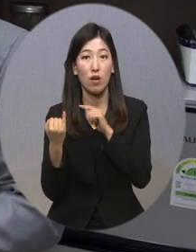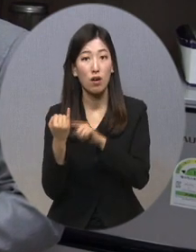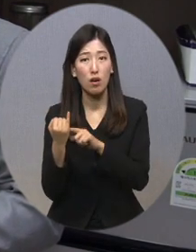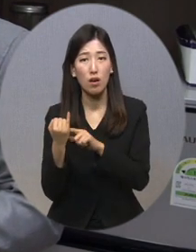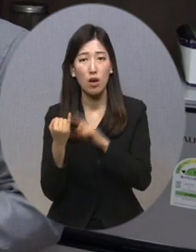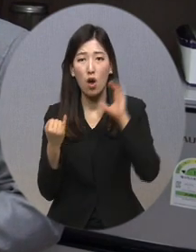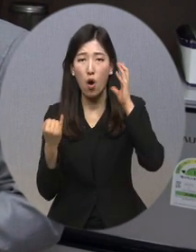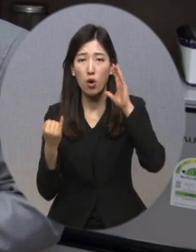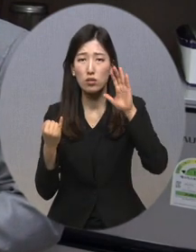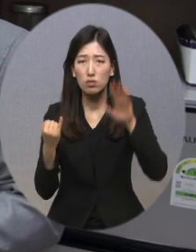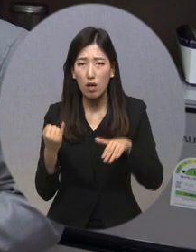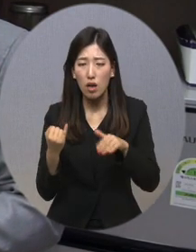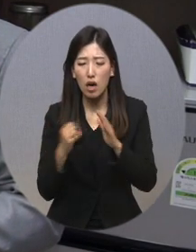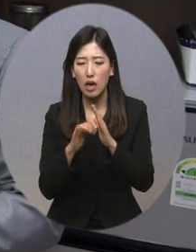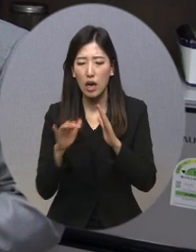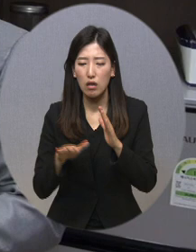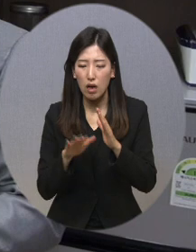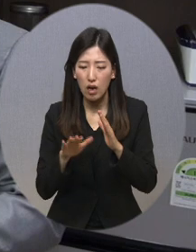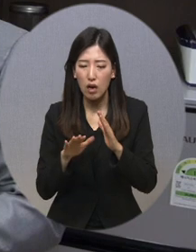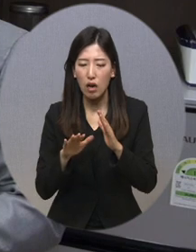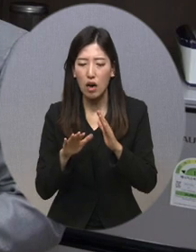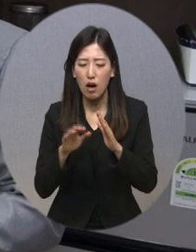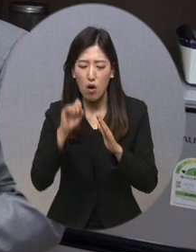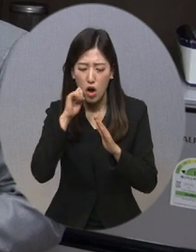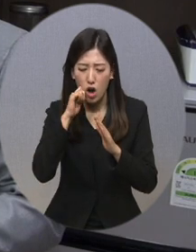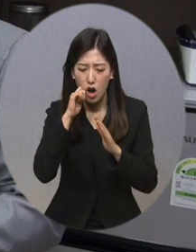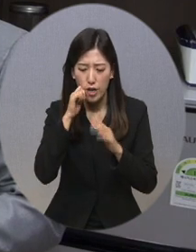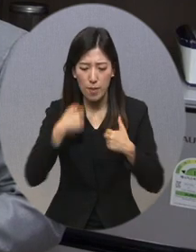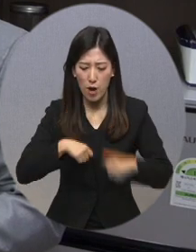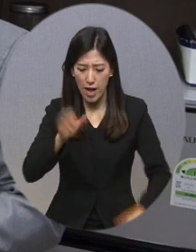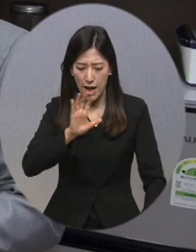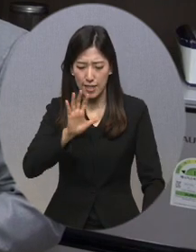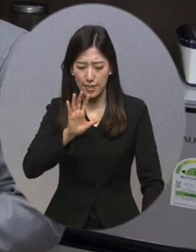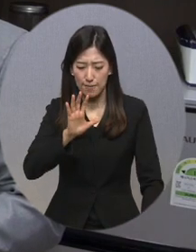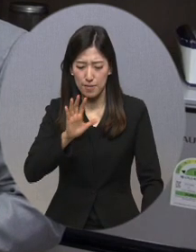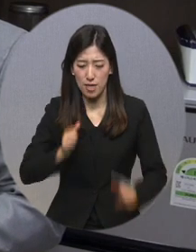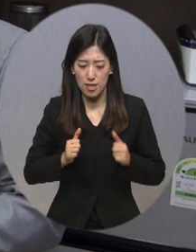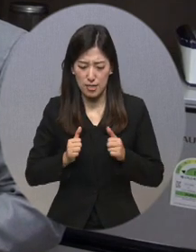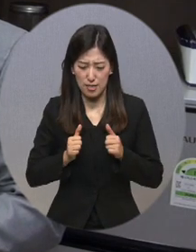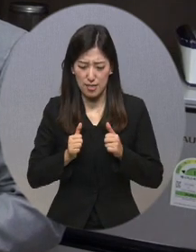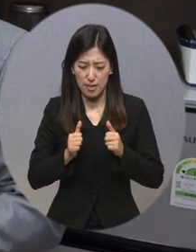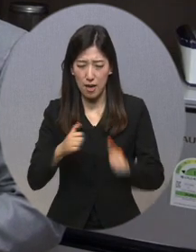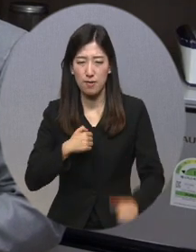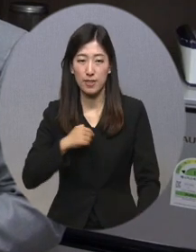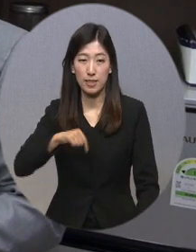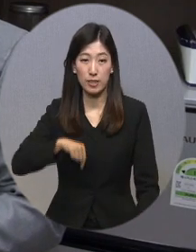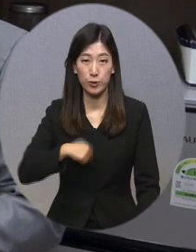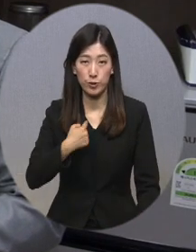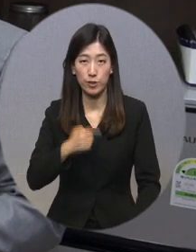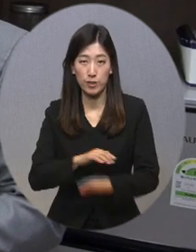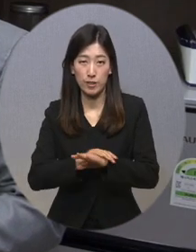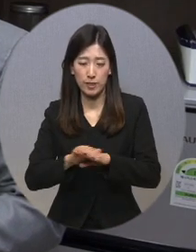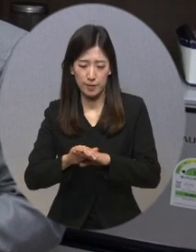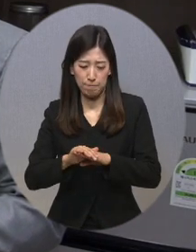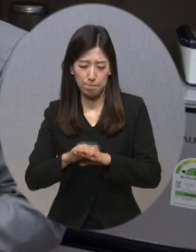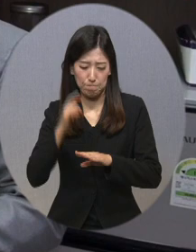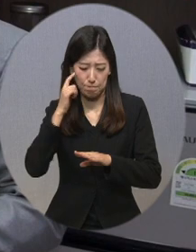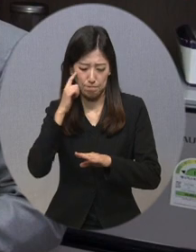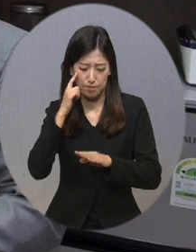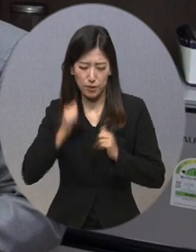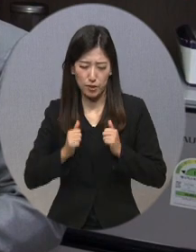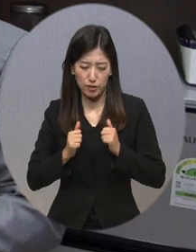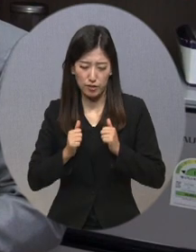가정적으로 어려운 상황에 처했었지만 포기하지 않고 정말 자기를